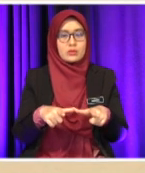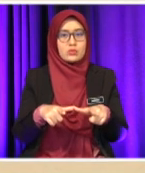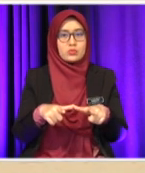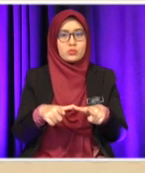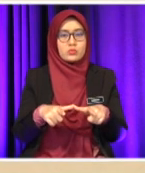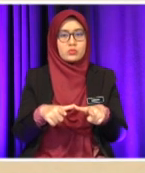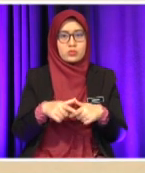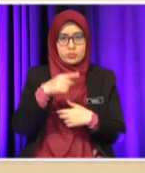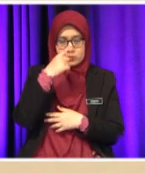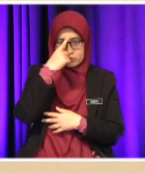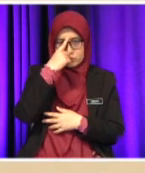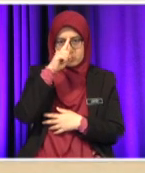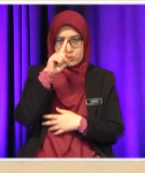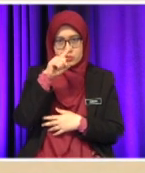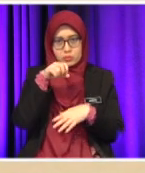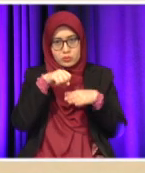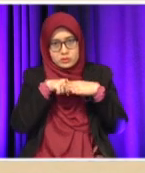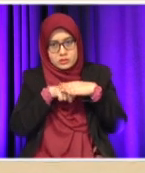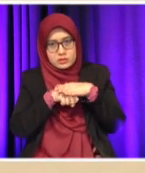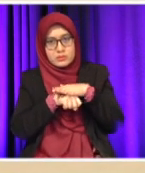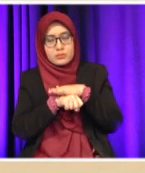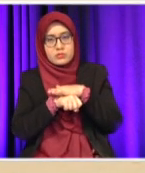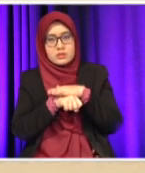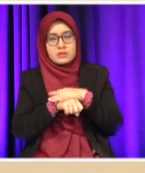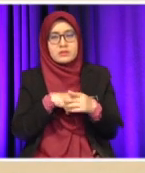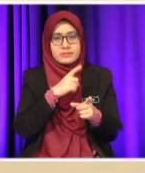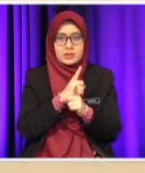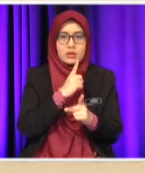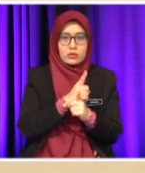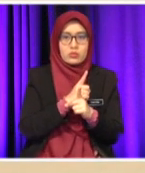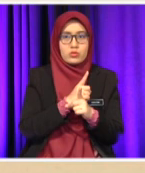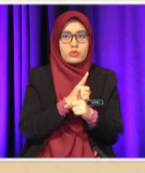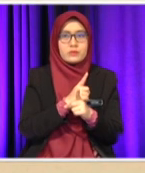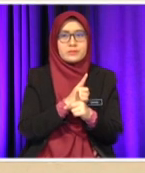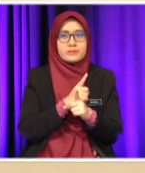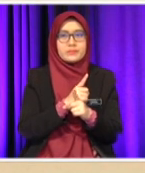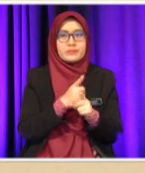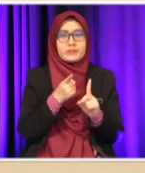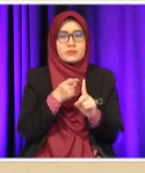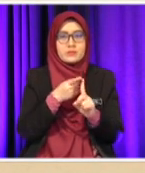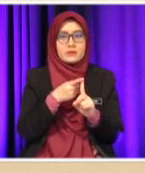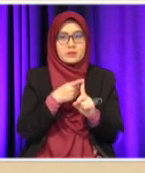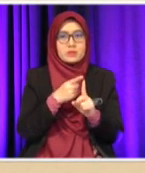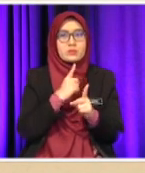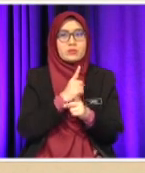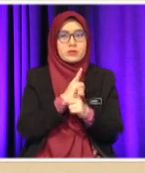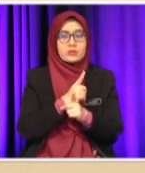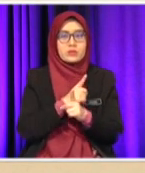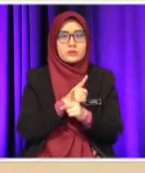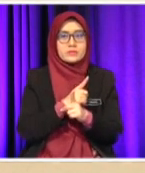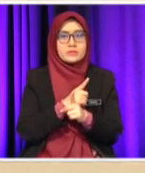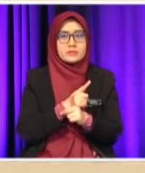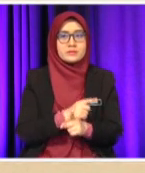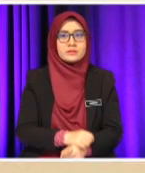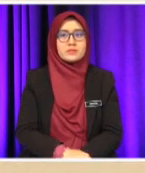memang itulah fungsinya dia cantik untuk tempat persembunyian Oke